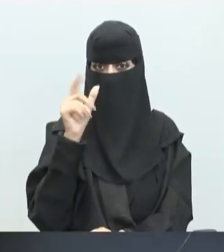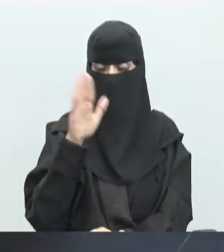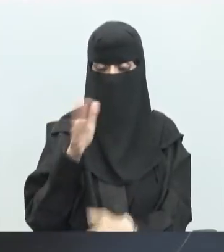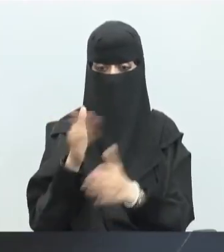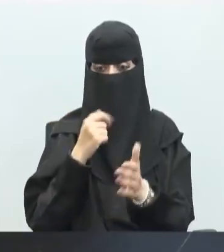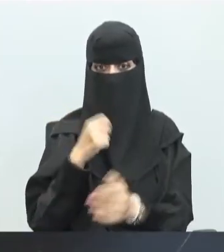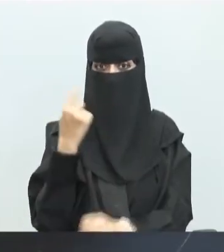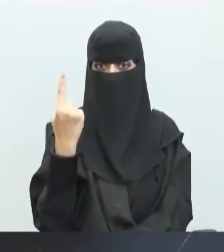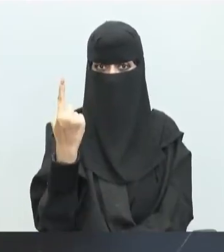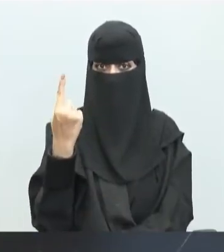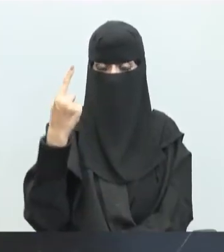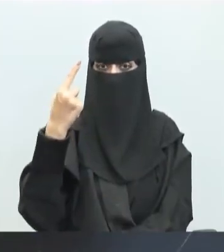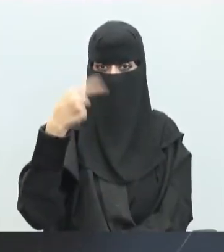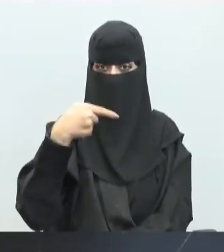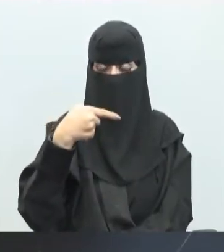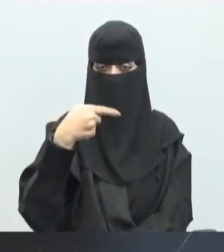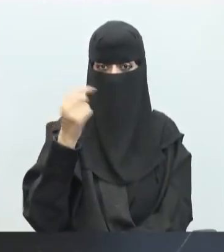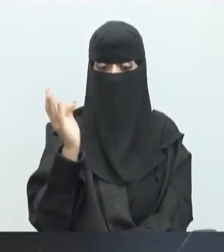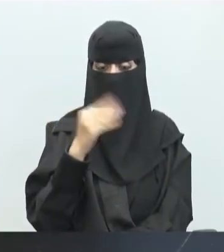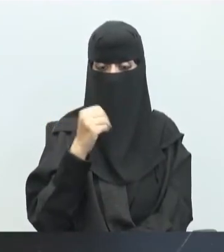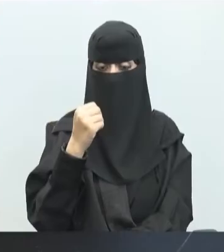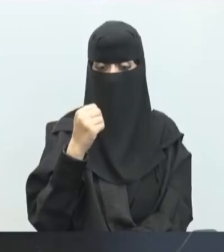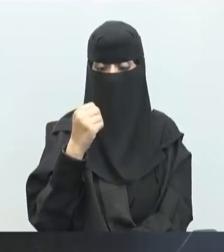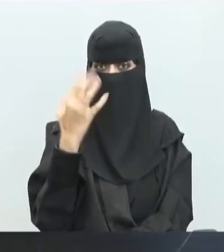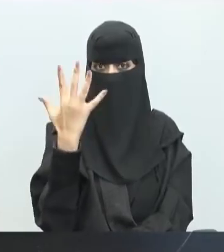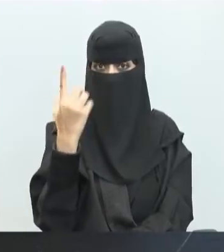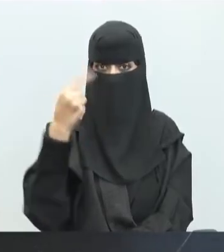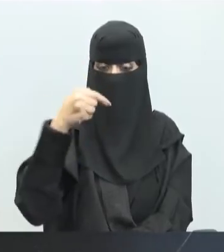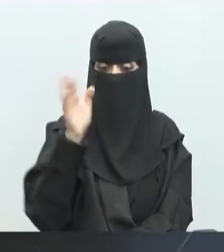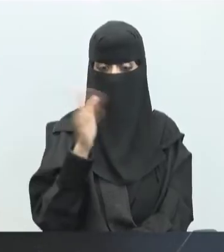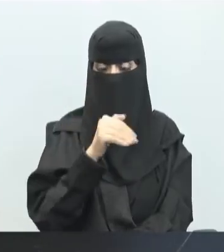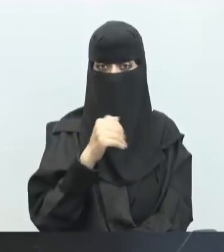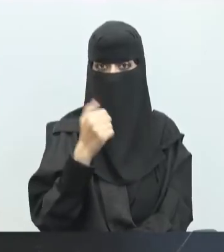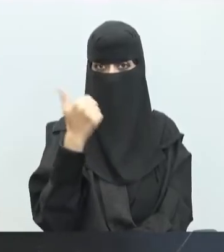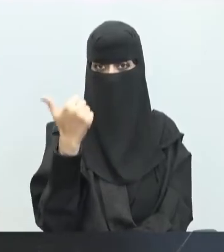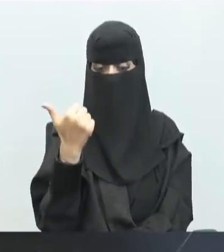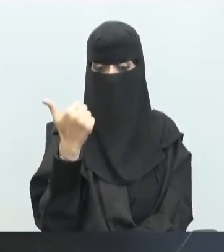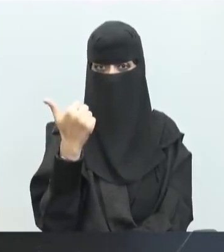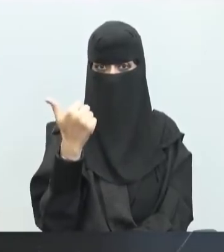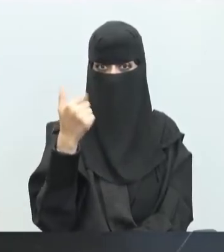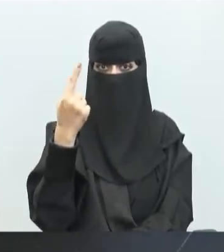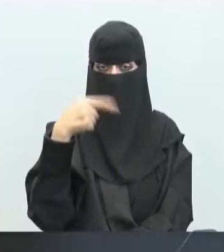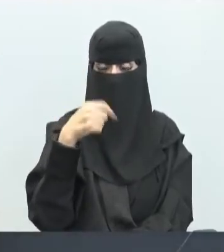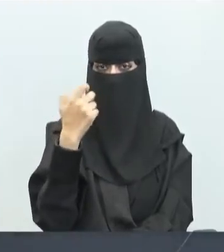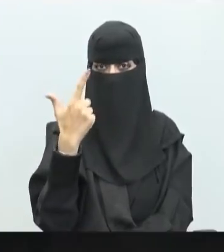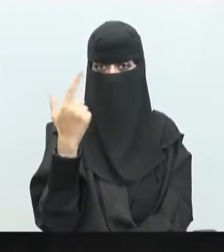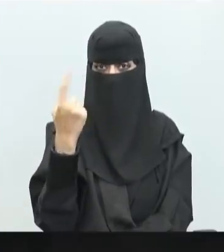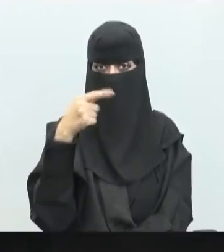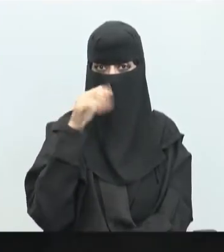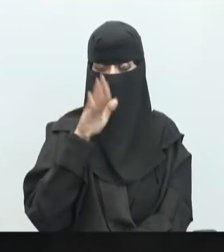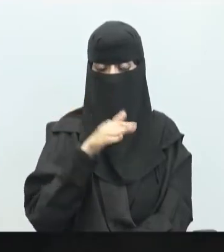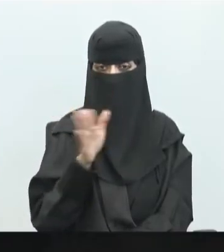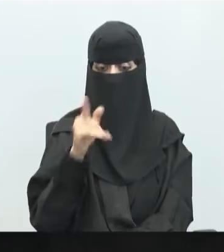10 لدي 15 16 17 اذا